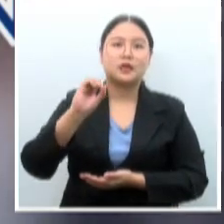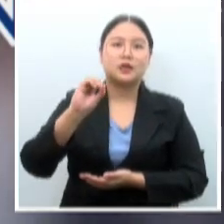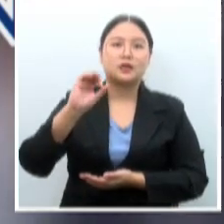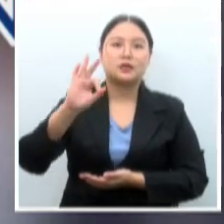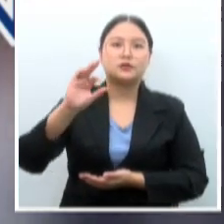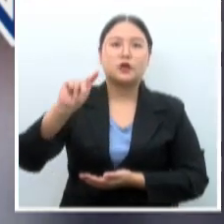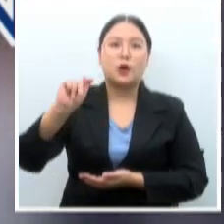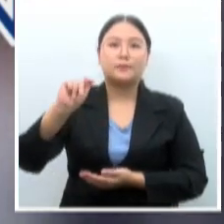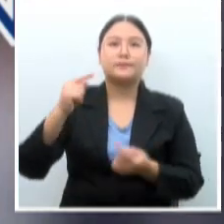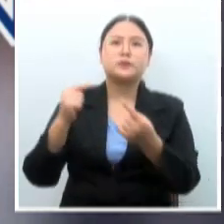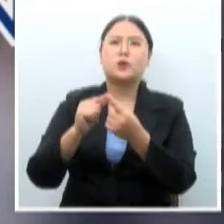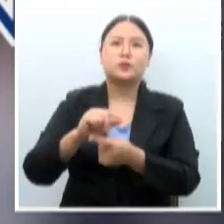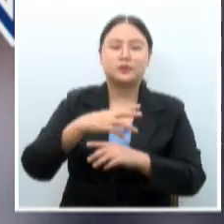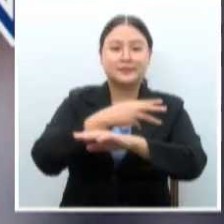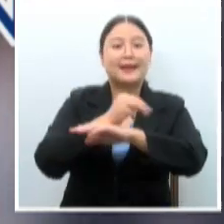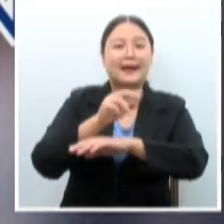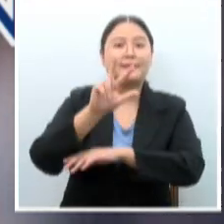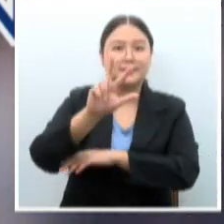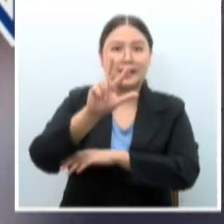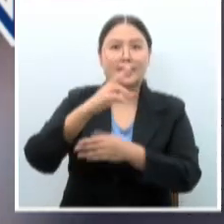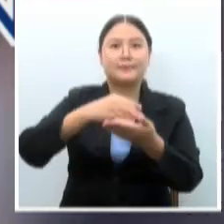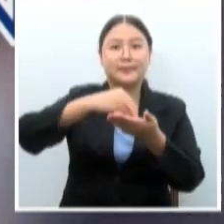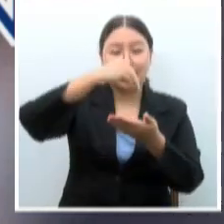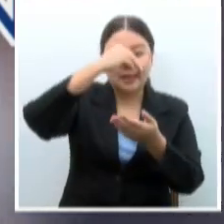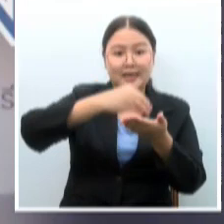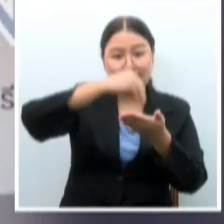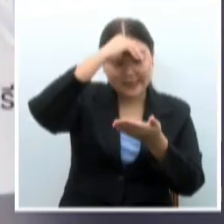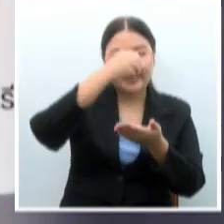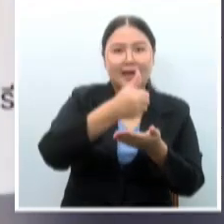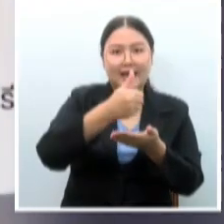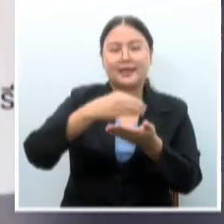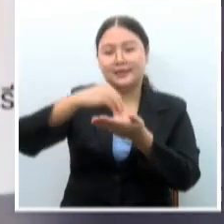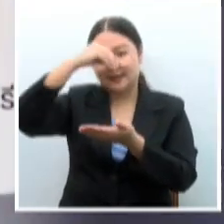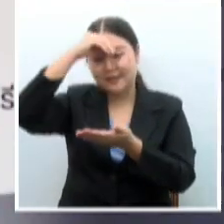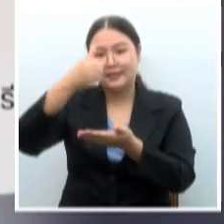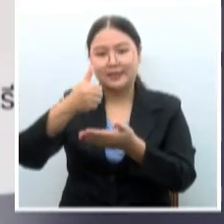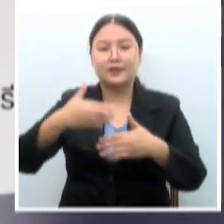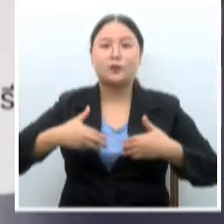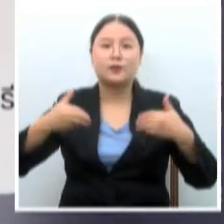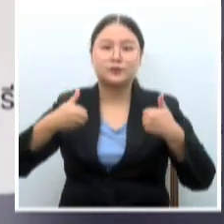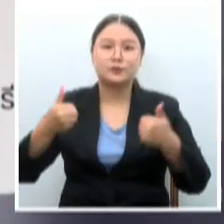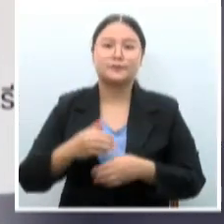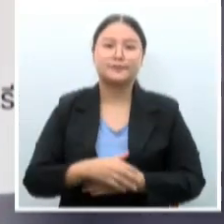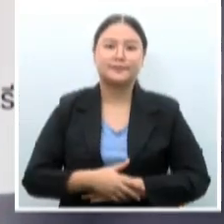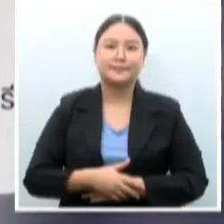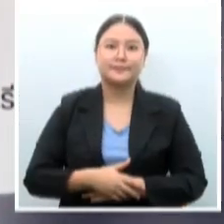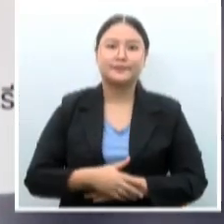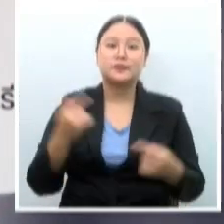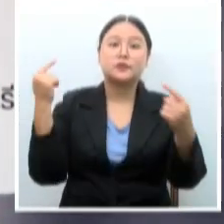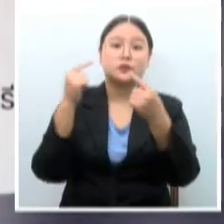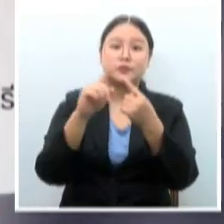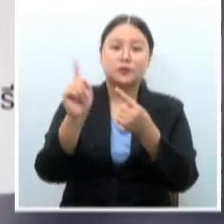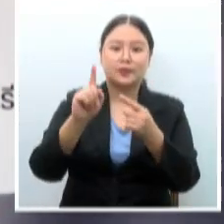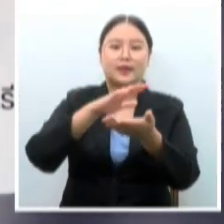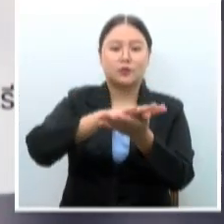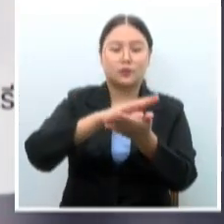คเด็กสารคาม3ได้เรียนเรียนดีมีความสุขผ่านโครงการโรงเรียนคุณภาพโดยมุ่งหวังให้ทุกโรงเรียน